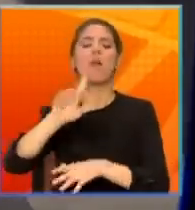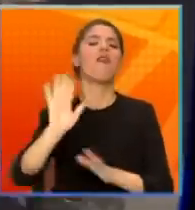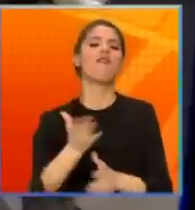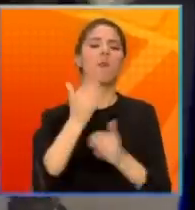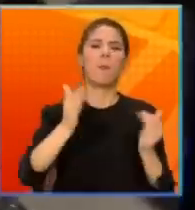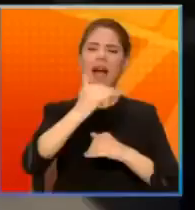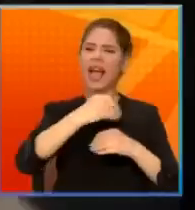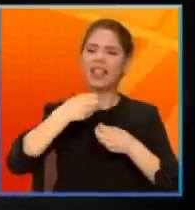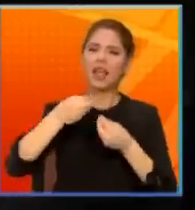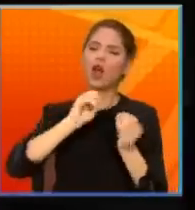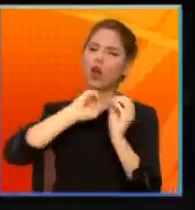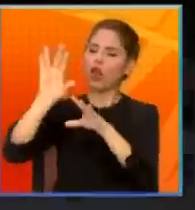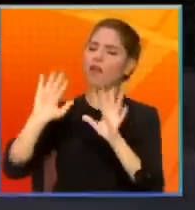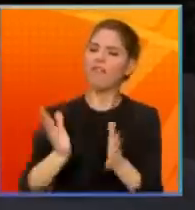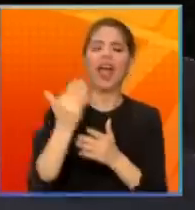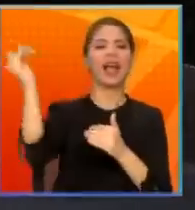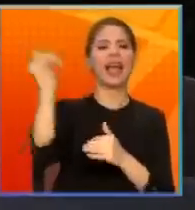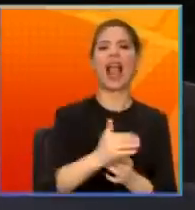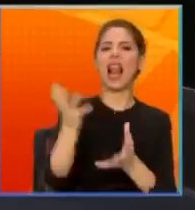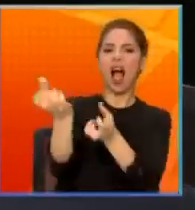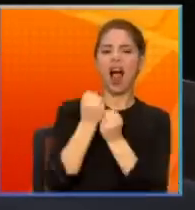al şeklinde hizmet vermeye başladılar.